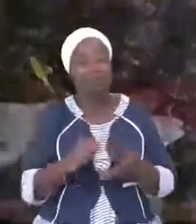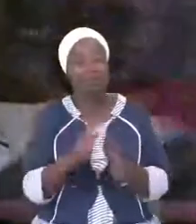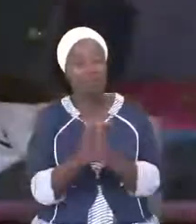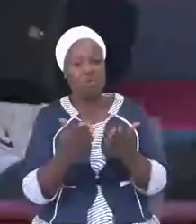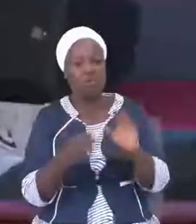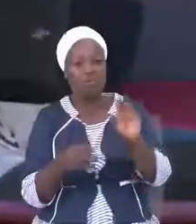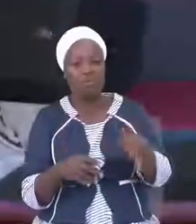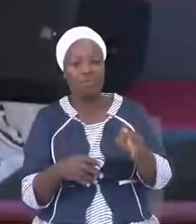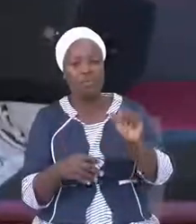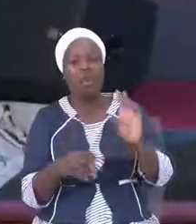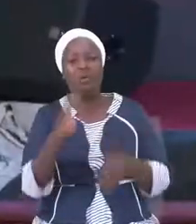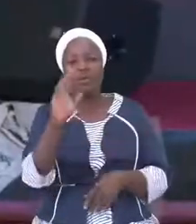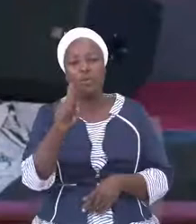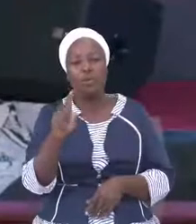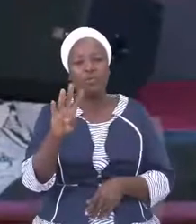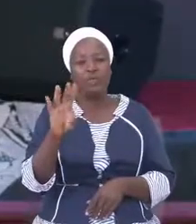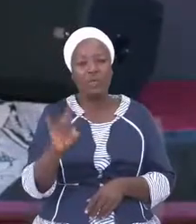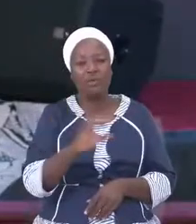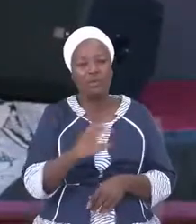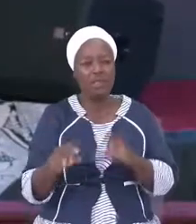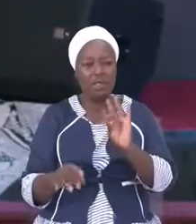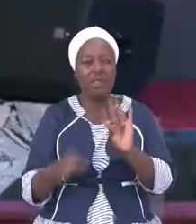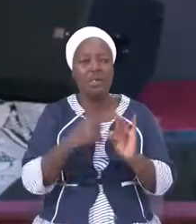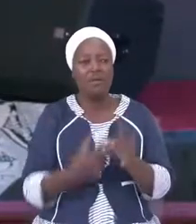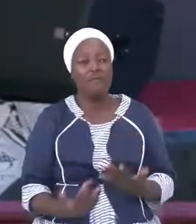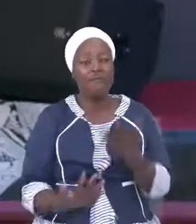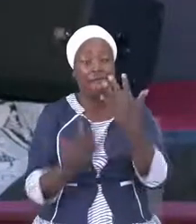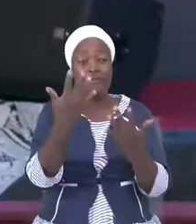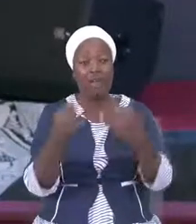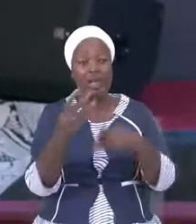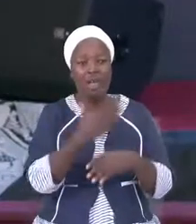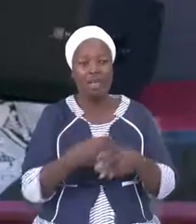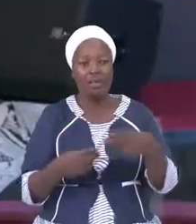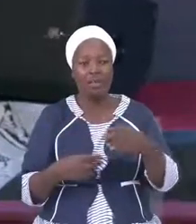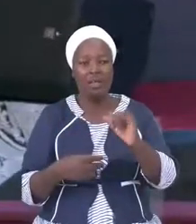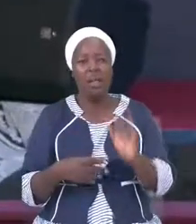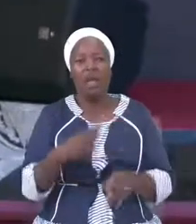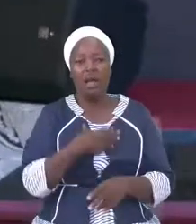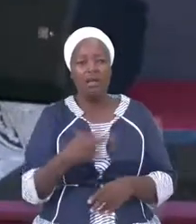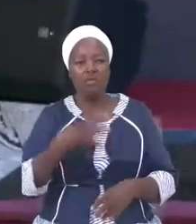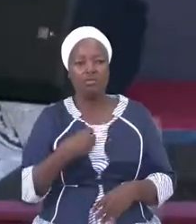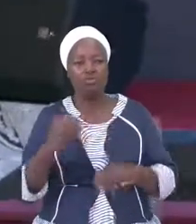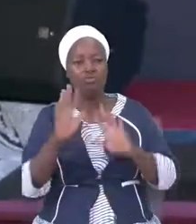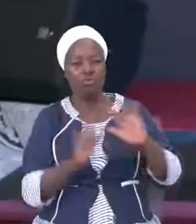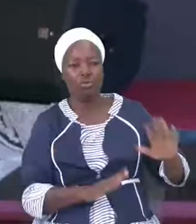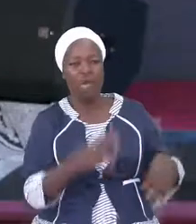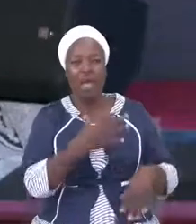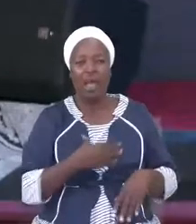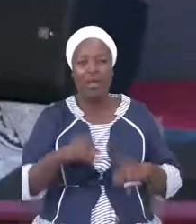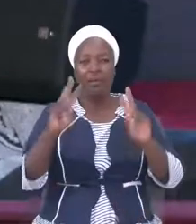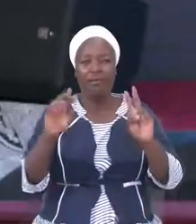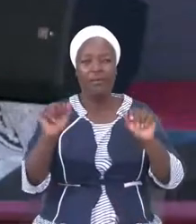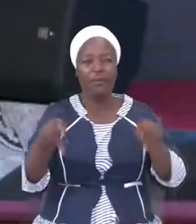Psaume 148, verset 8. Feuille et grêle, neige et